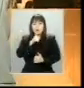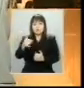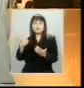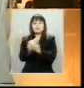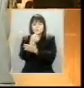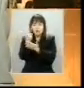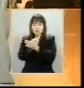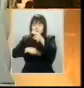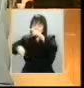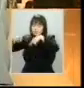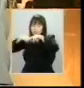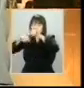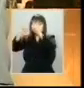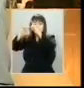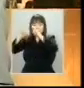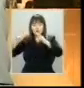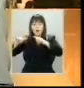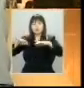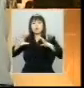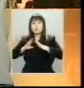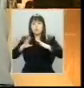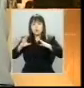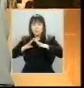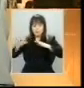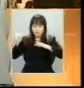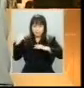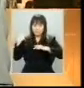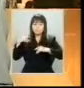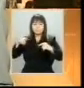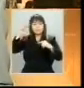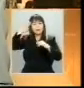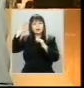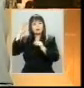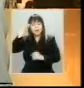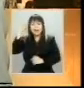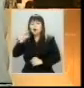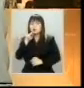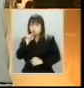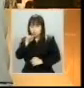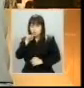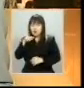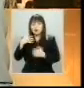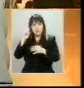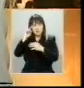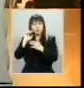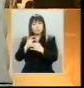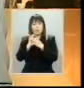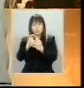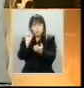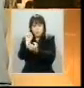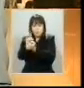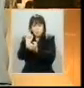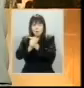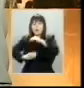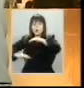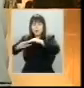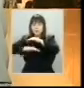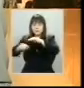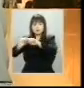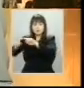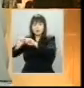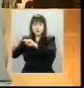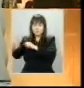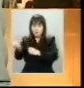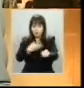วจสอบปัญหาของศูนย์พักพิงแห่งนี้คณะกรรมการมั่นคงแห่งรัฐแสดงความเป็นห่วงเมื่อพบข้อเท็จจริงที่ตรงกันจากหลายหน่วยงาน